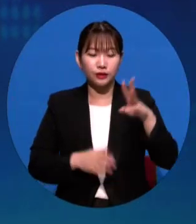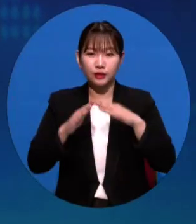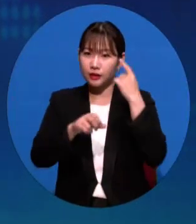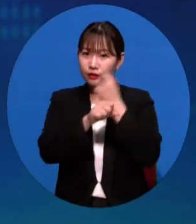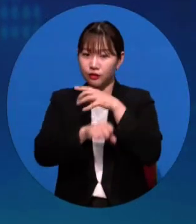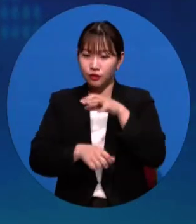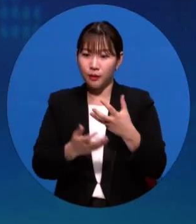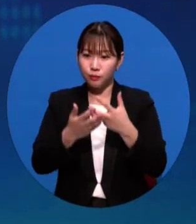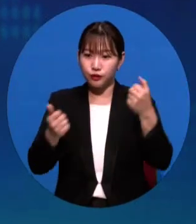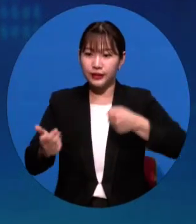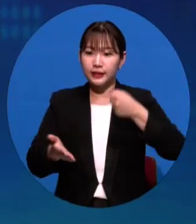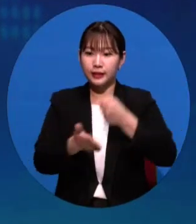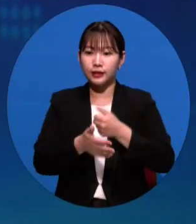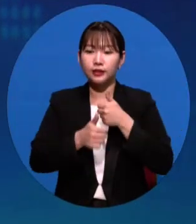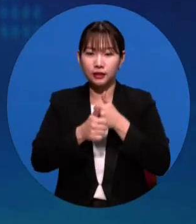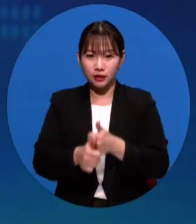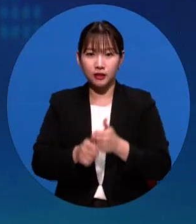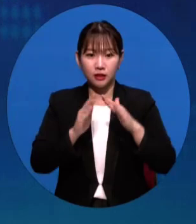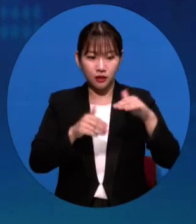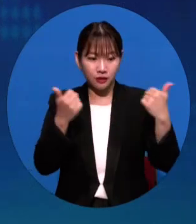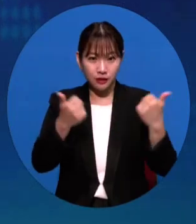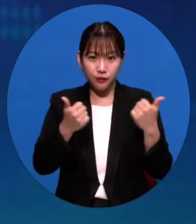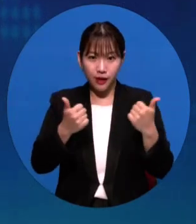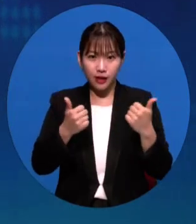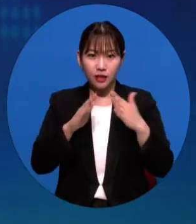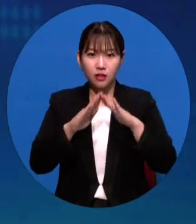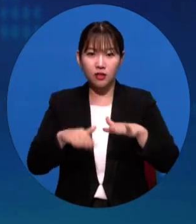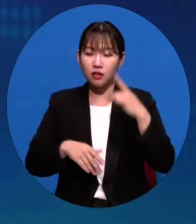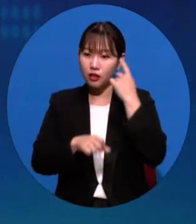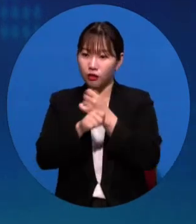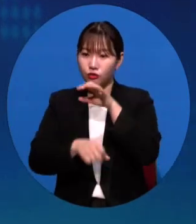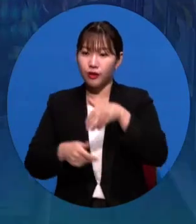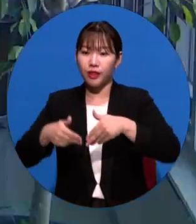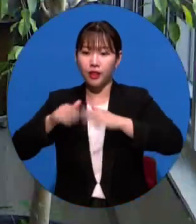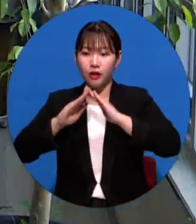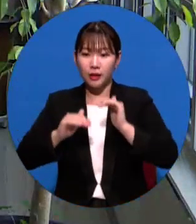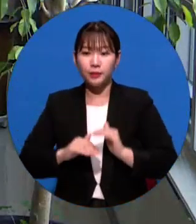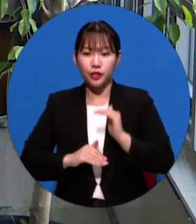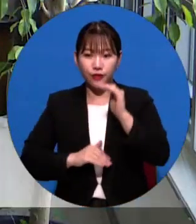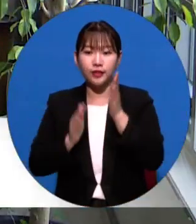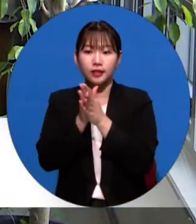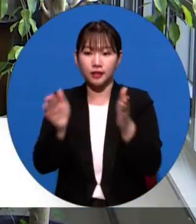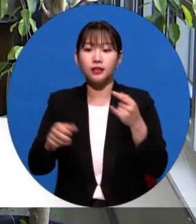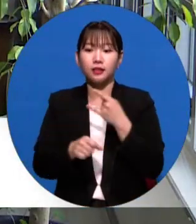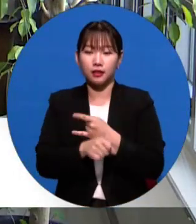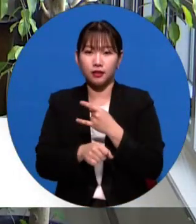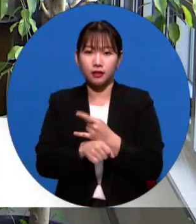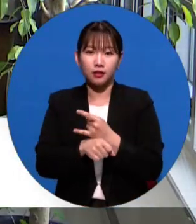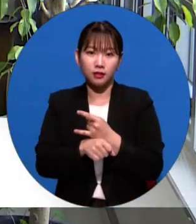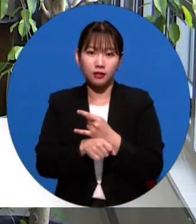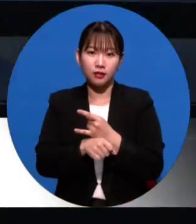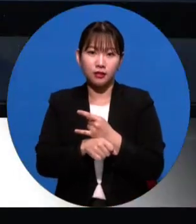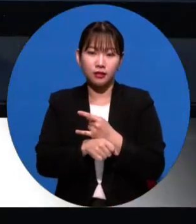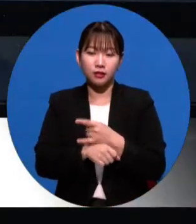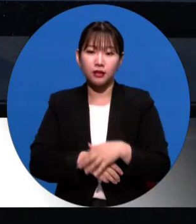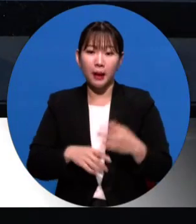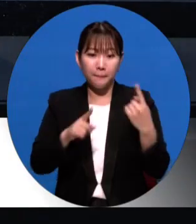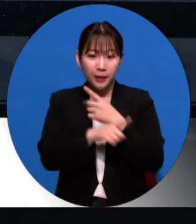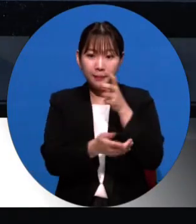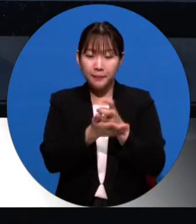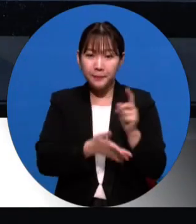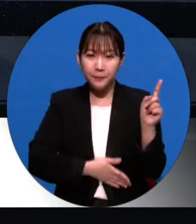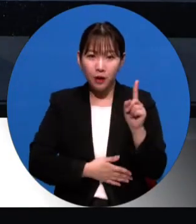광주 전남연구원 분리가 확정됨에 따라 전남도 의회가 전남 연구원 설립 절차에 들어갔습니다 개정된